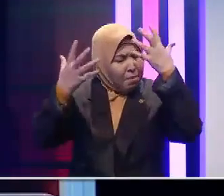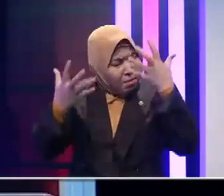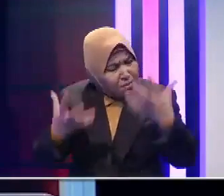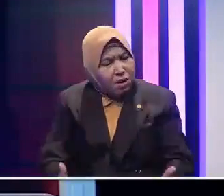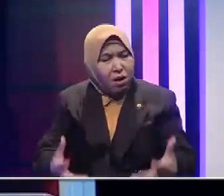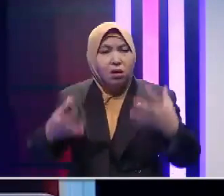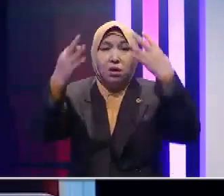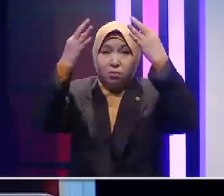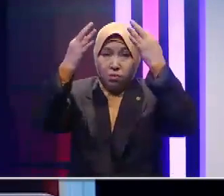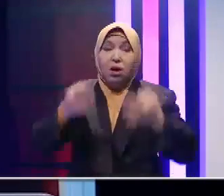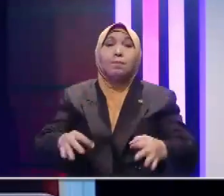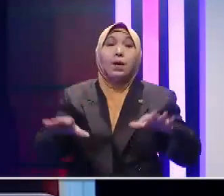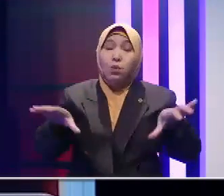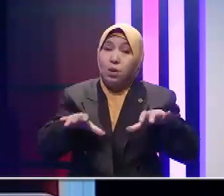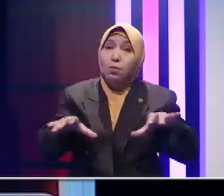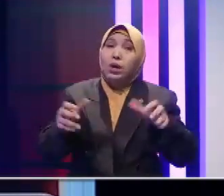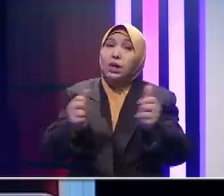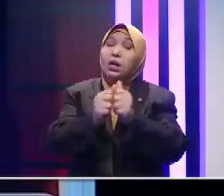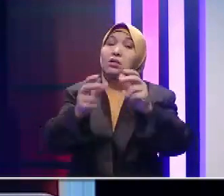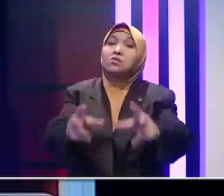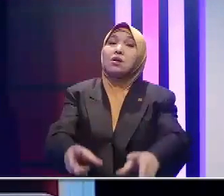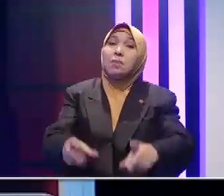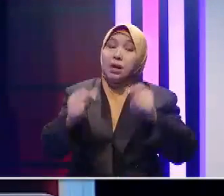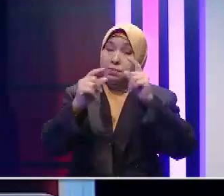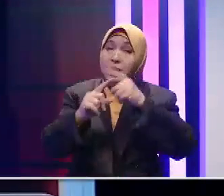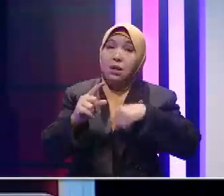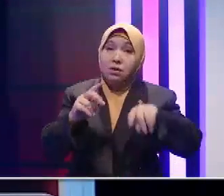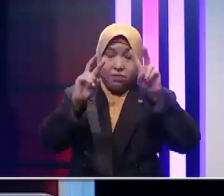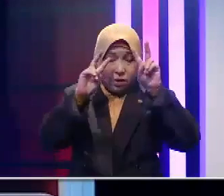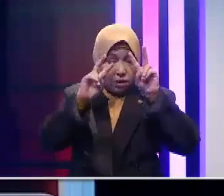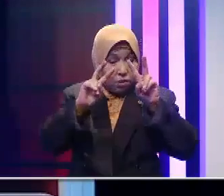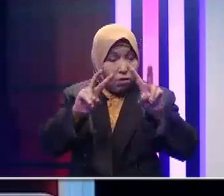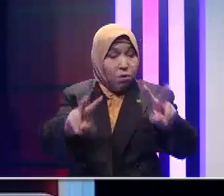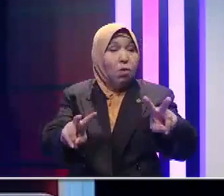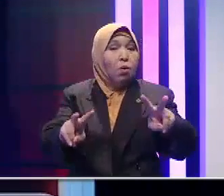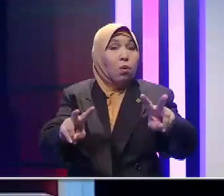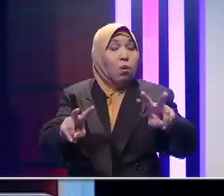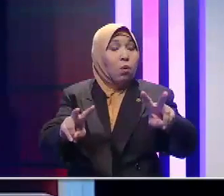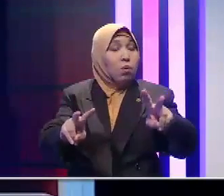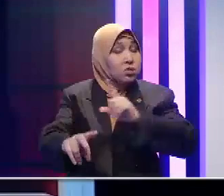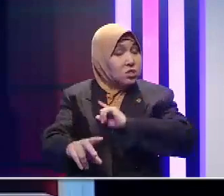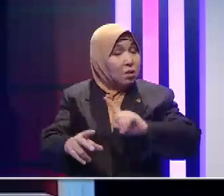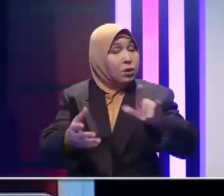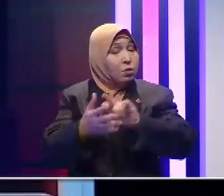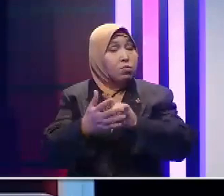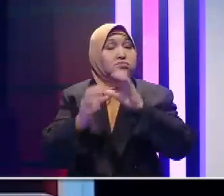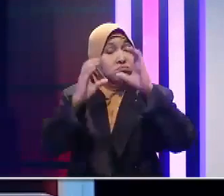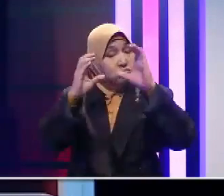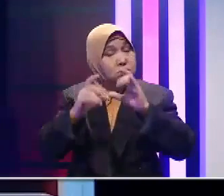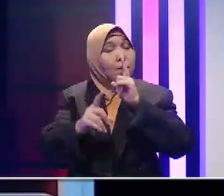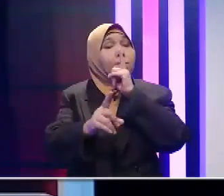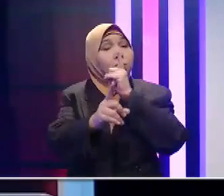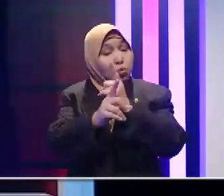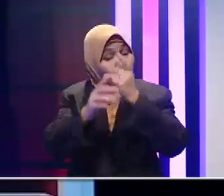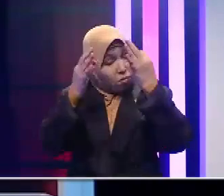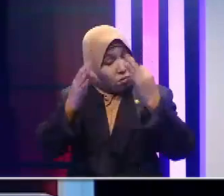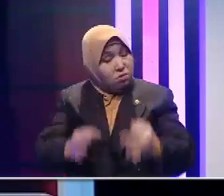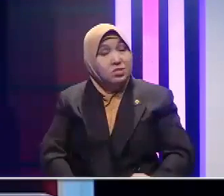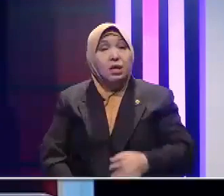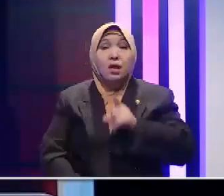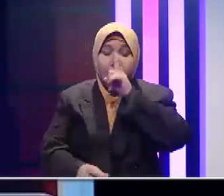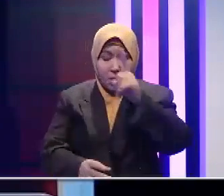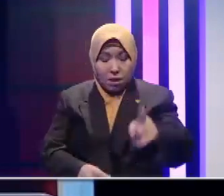yang perlu dibuat dengan segera. Dan bila memandangkan Islam itu satu keputusan yang benar dan tepat yang saya perlu buat, saya tidak ada pilihan